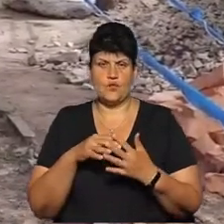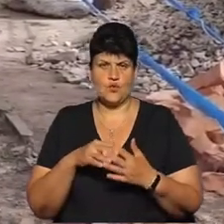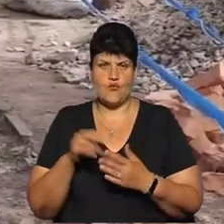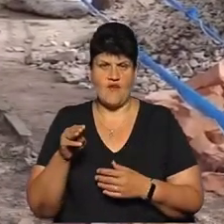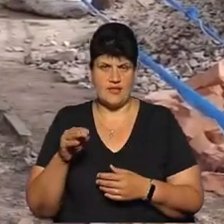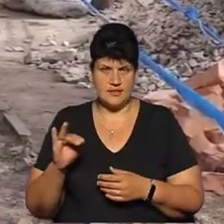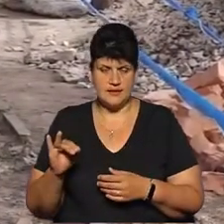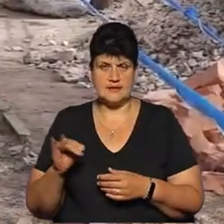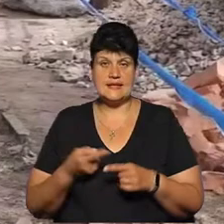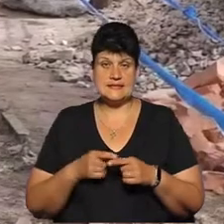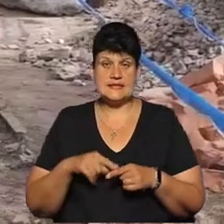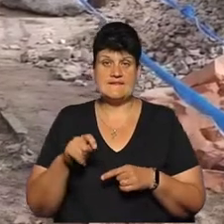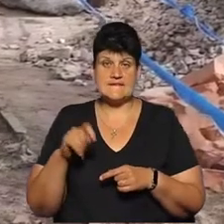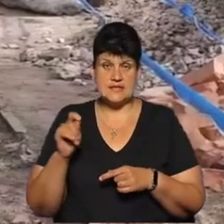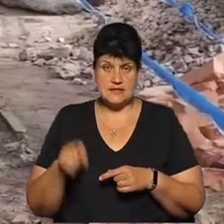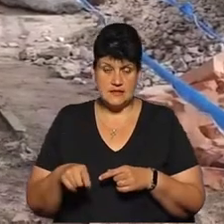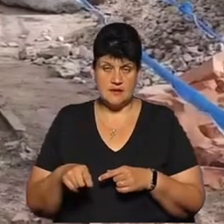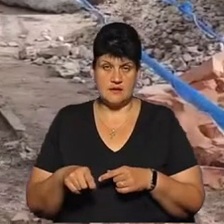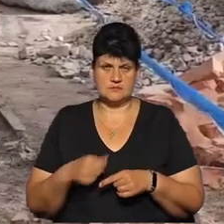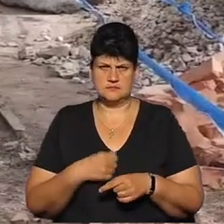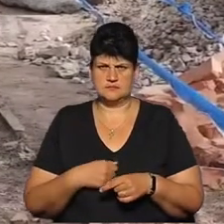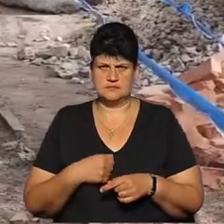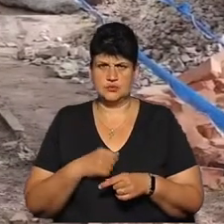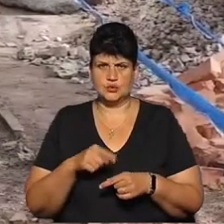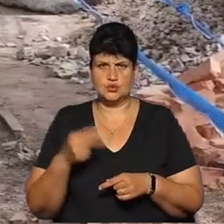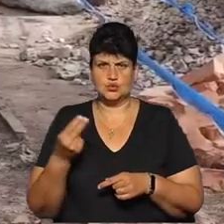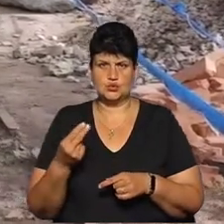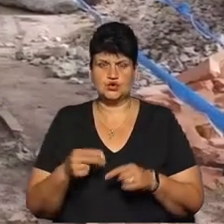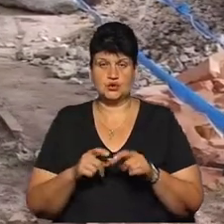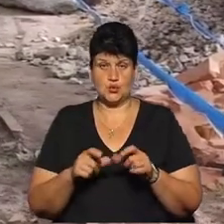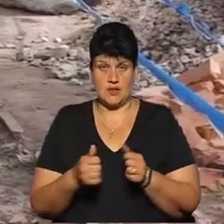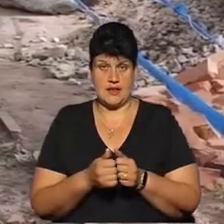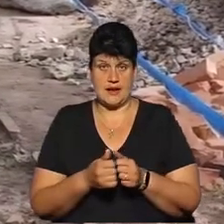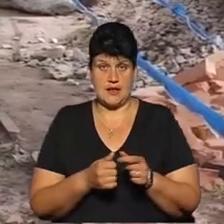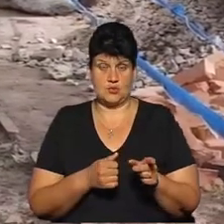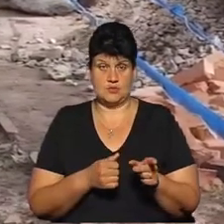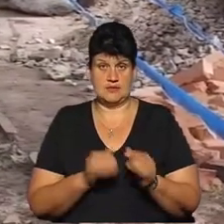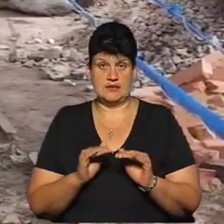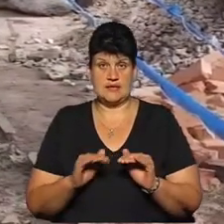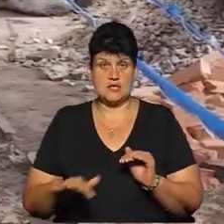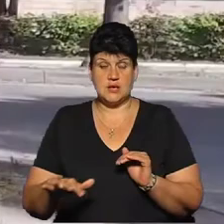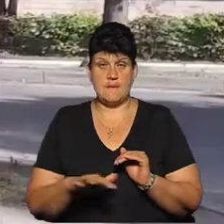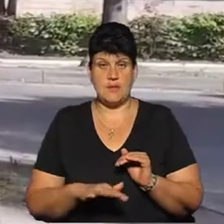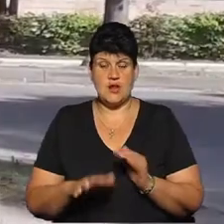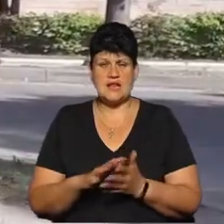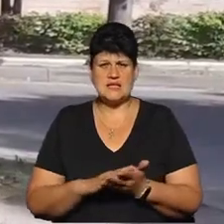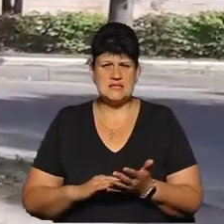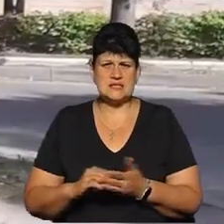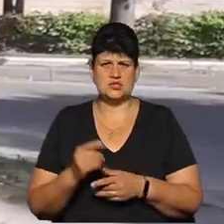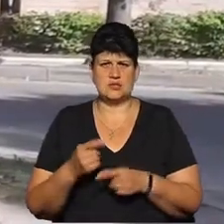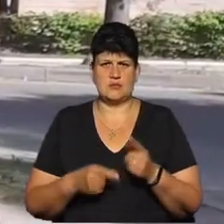в першу чергу возмущає те, що художня школа рядом, дитяча площадка знищена наполовину.